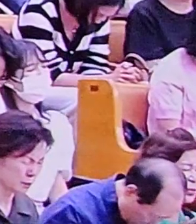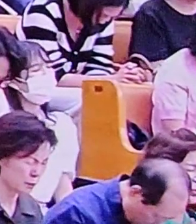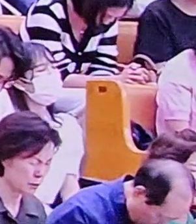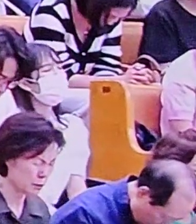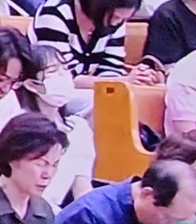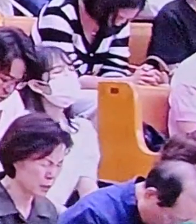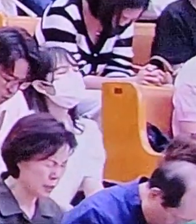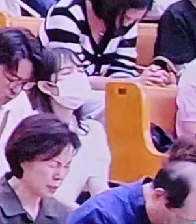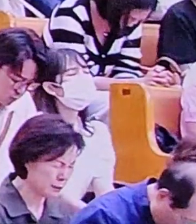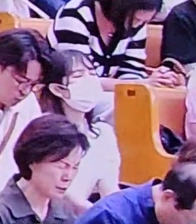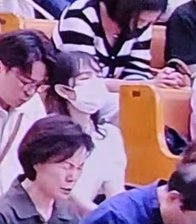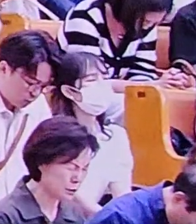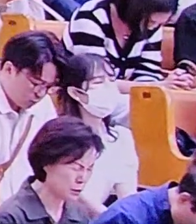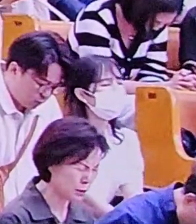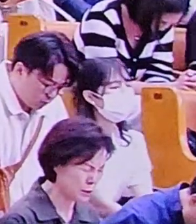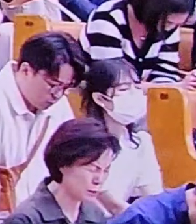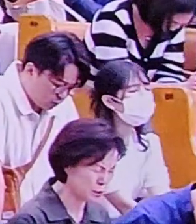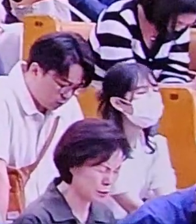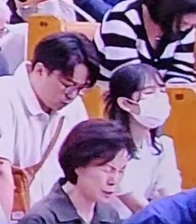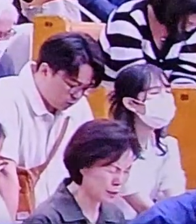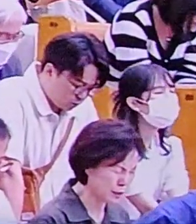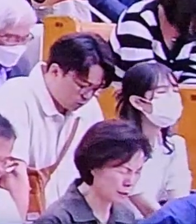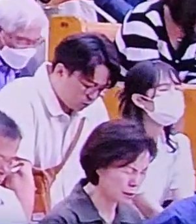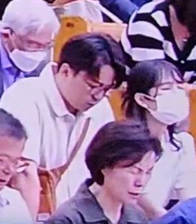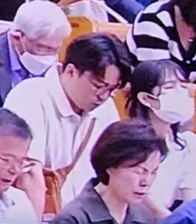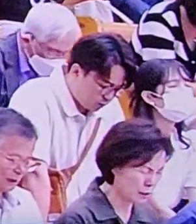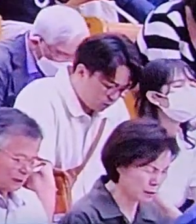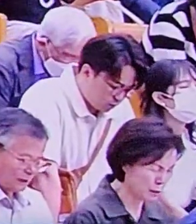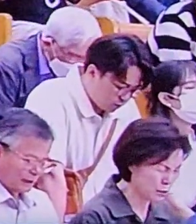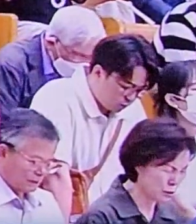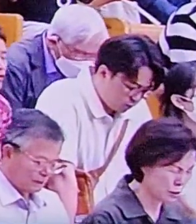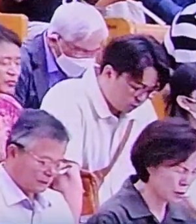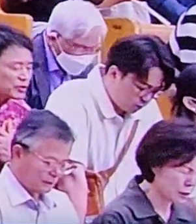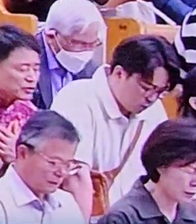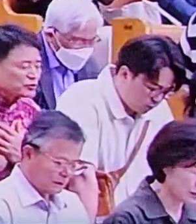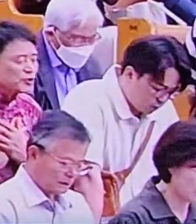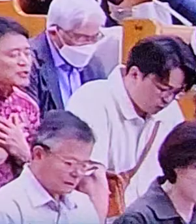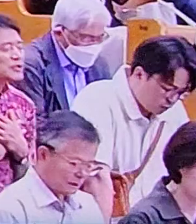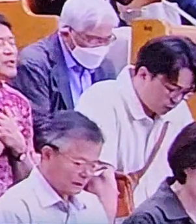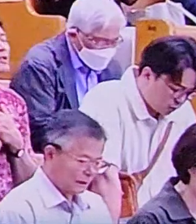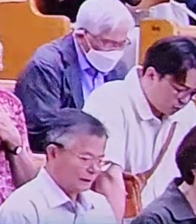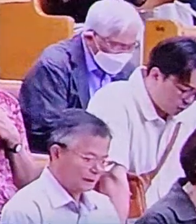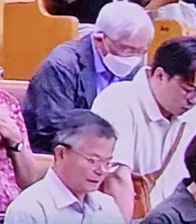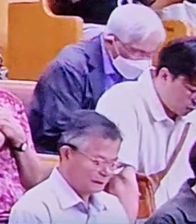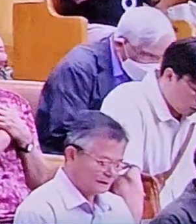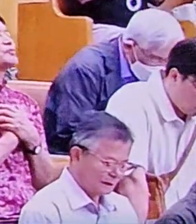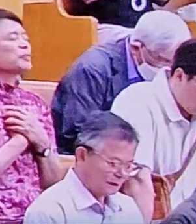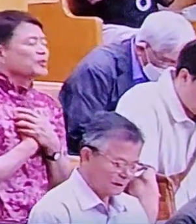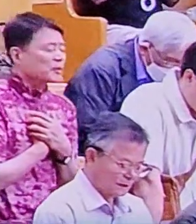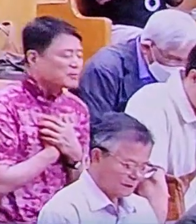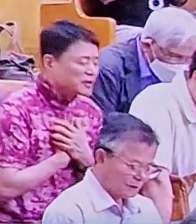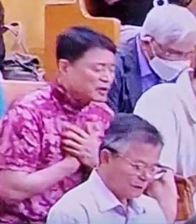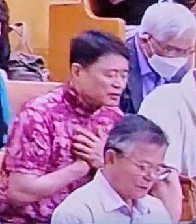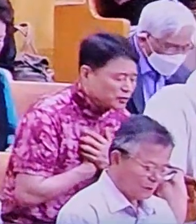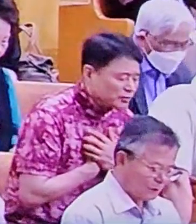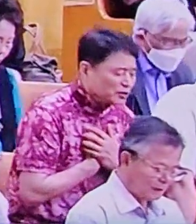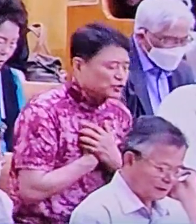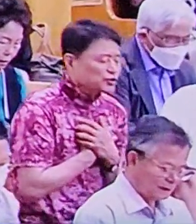저상포대 나타나게 하옵시고 주 앞에 일생 나가여 헌신 중사하는 제보도 있도록 은혜를 수 역사 함께 하여